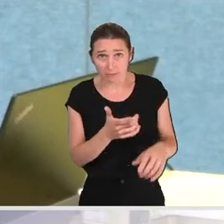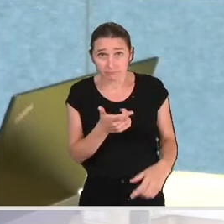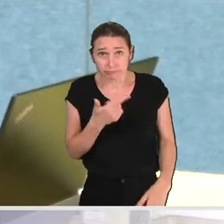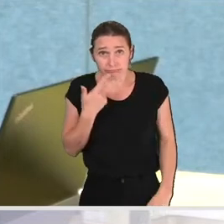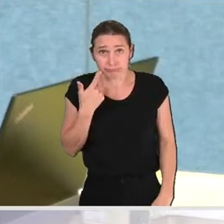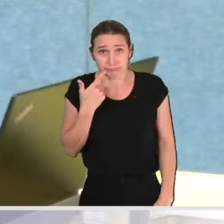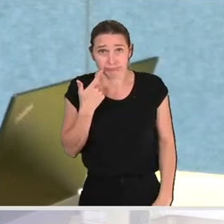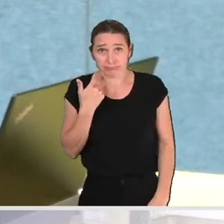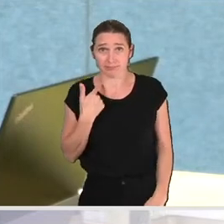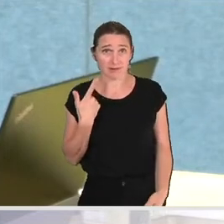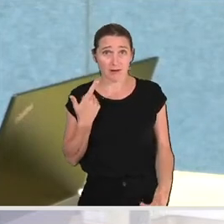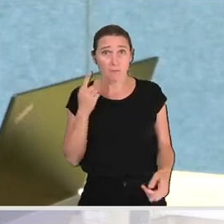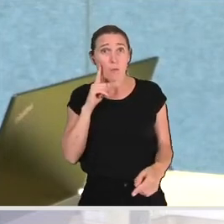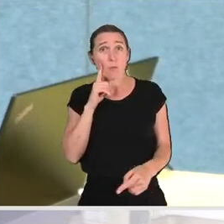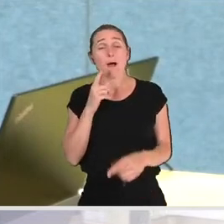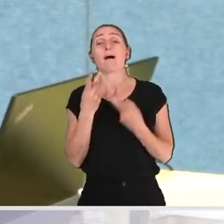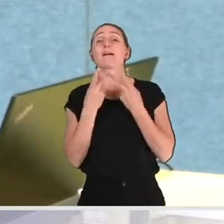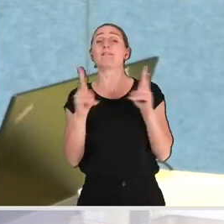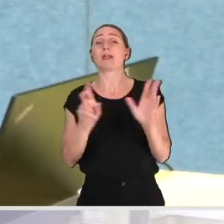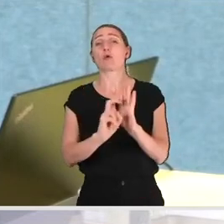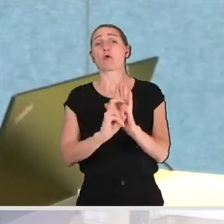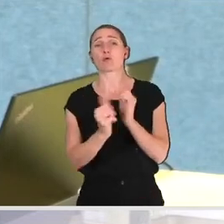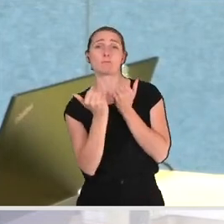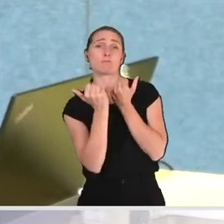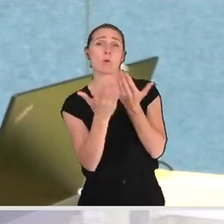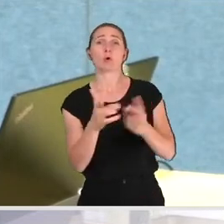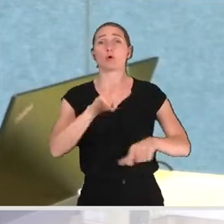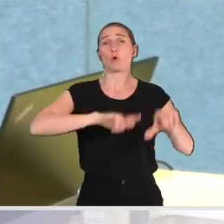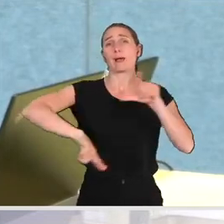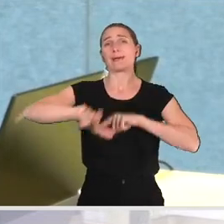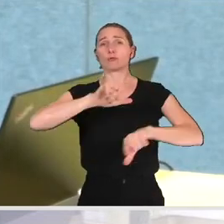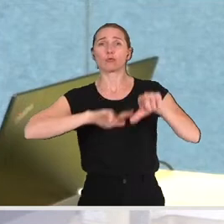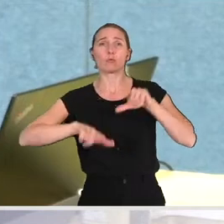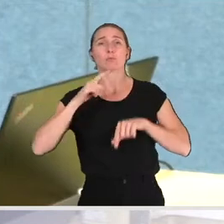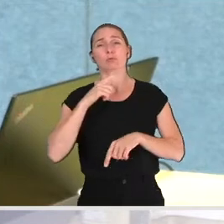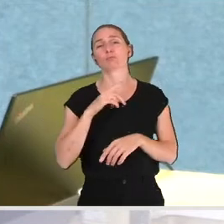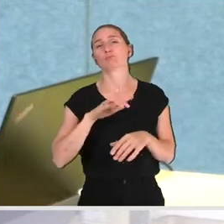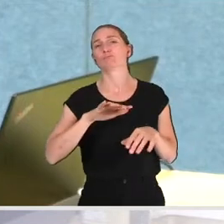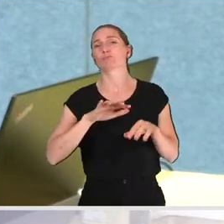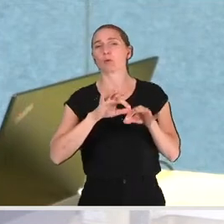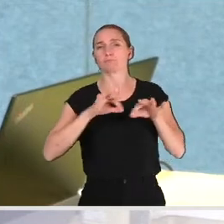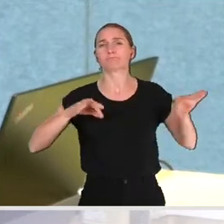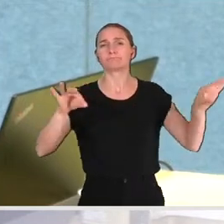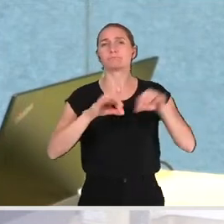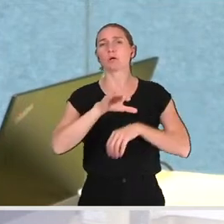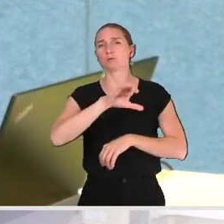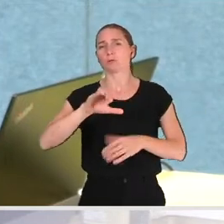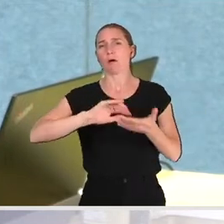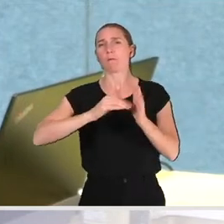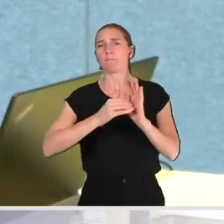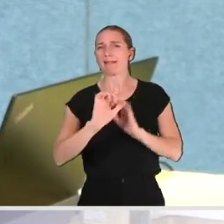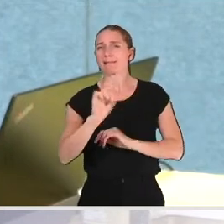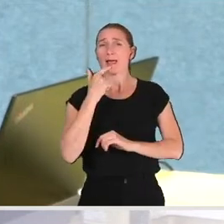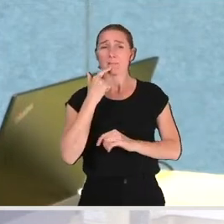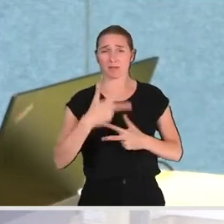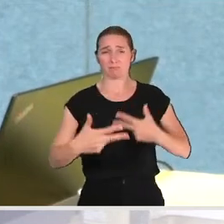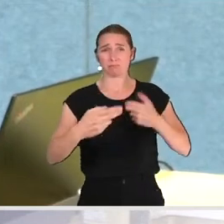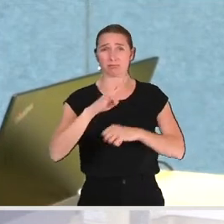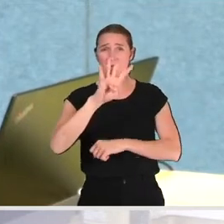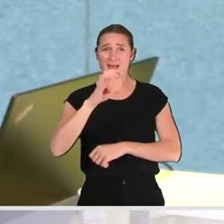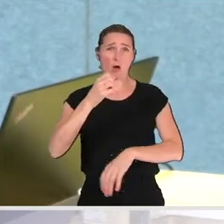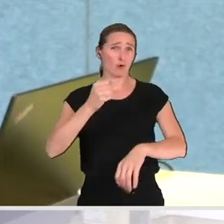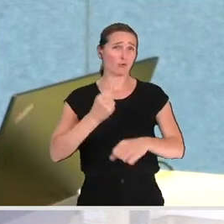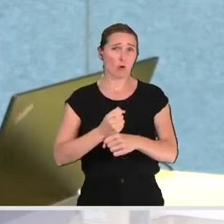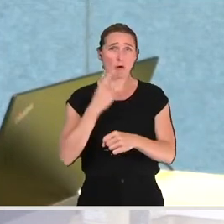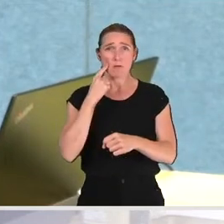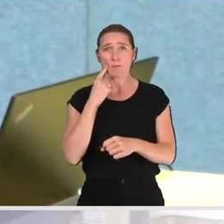pendant 40 ans pour un loyer de l'ordre de 300 € par mois. Le 38 se définit lui-même comme